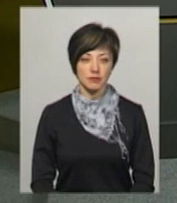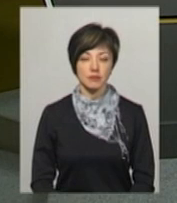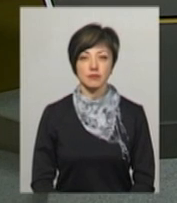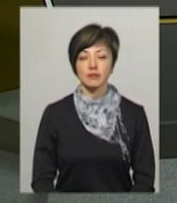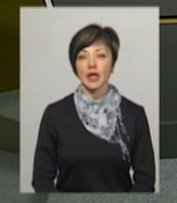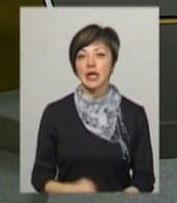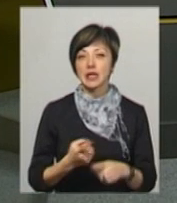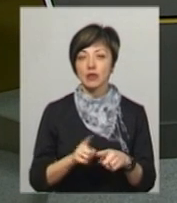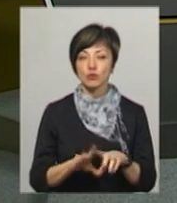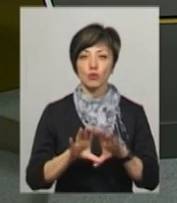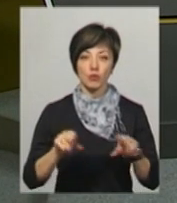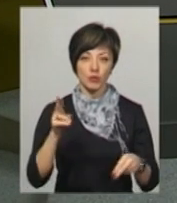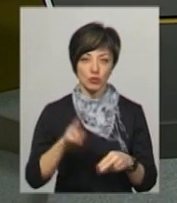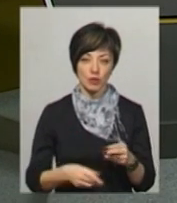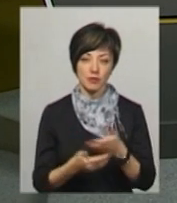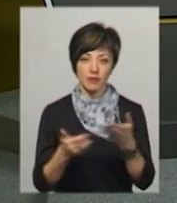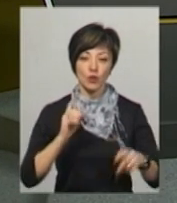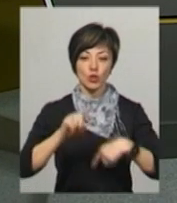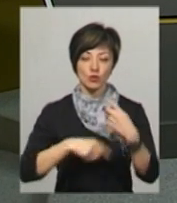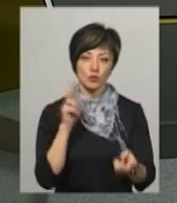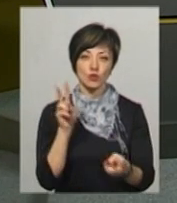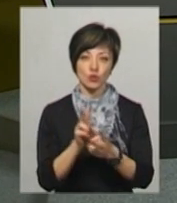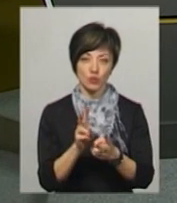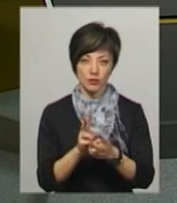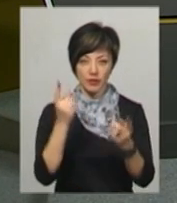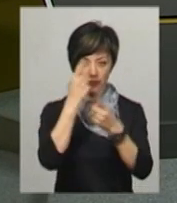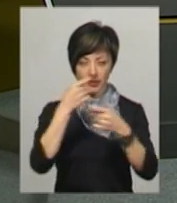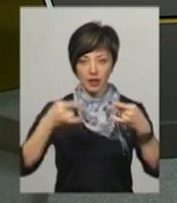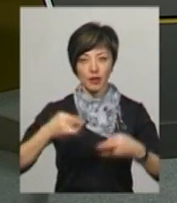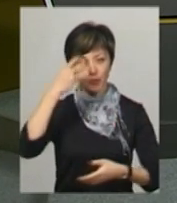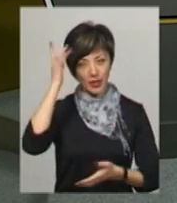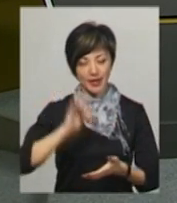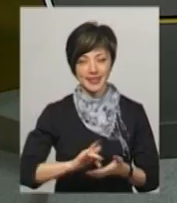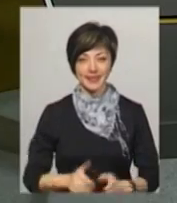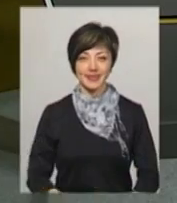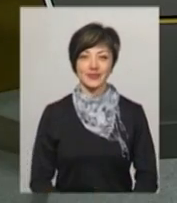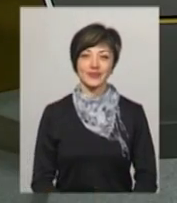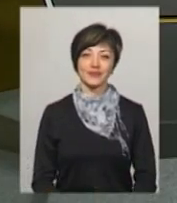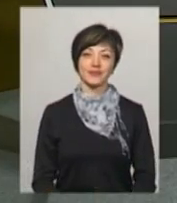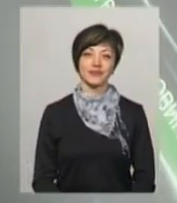На цьому ми з вами прощаємося. До наступної зустрічі в ефірі каналу Поділля, Центр.